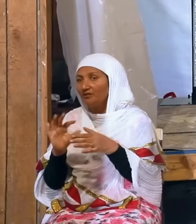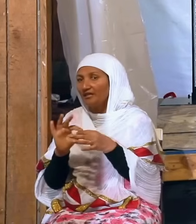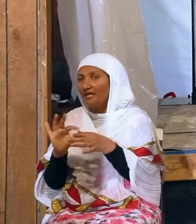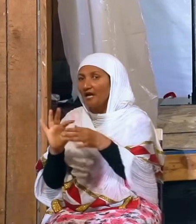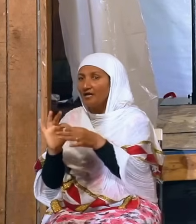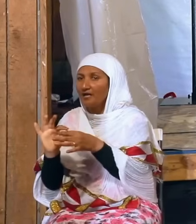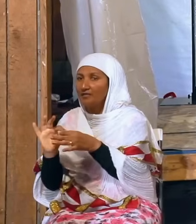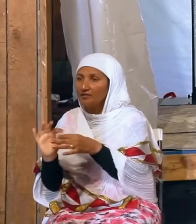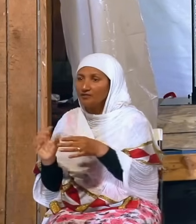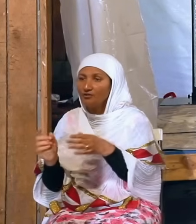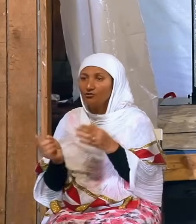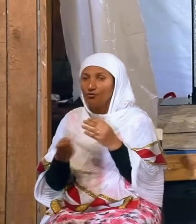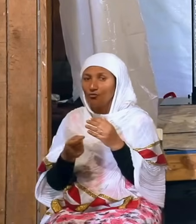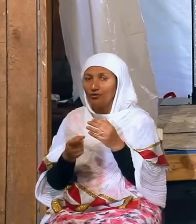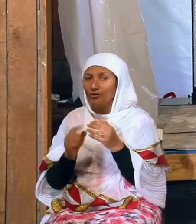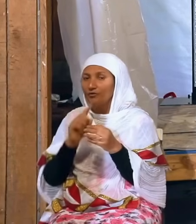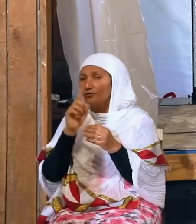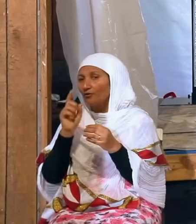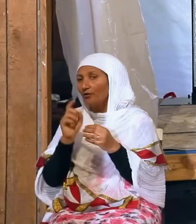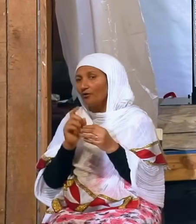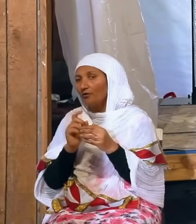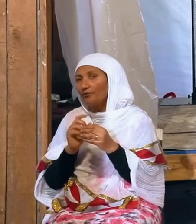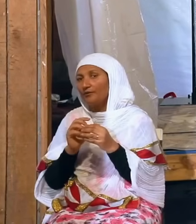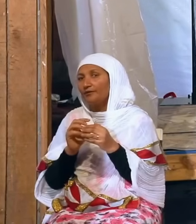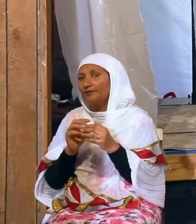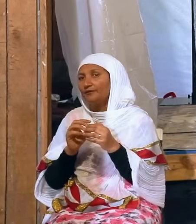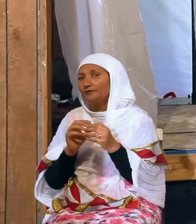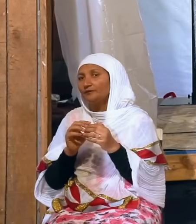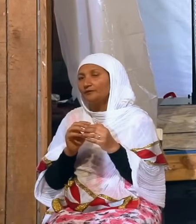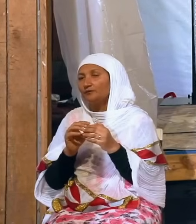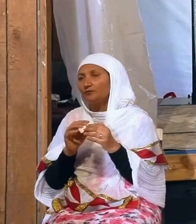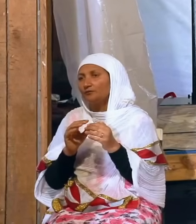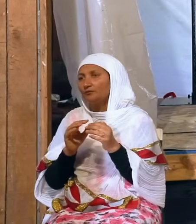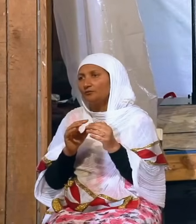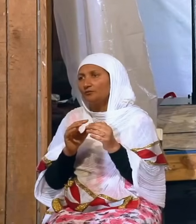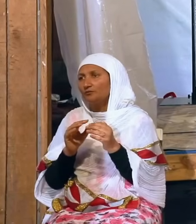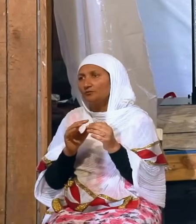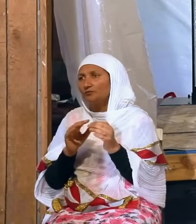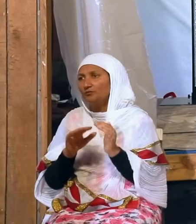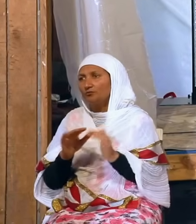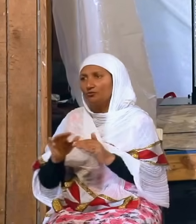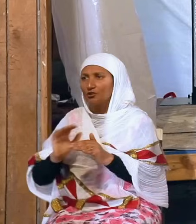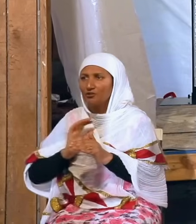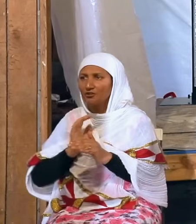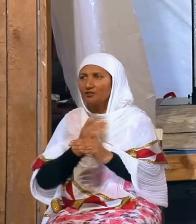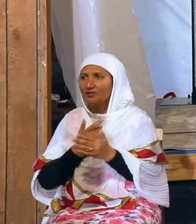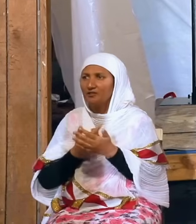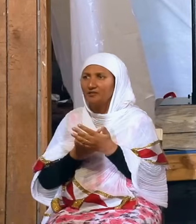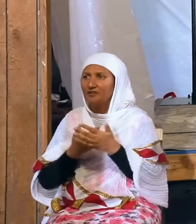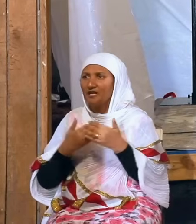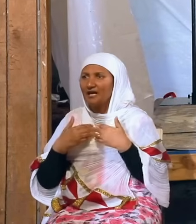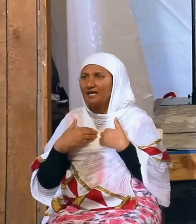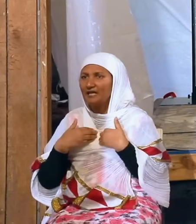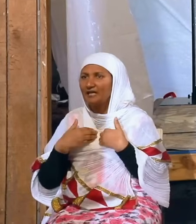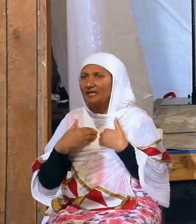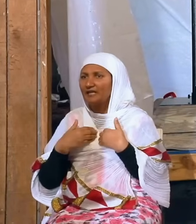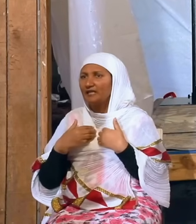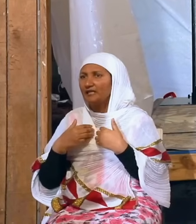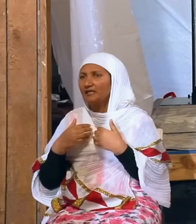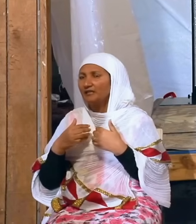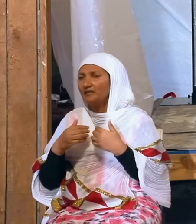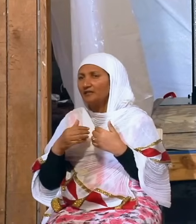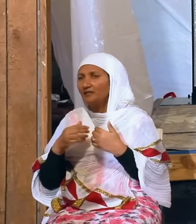እርሳቸው ጥያቄውን ይቀጥሉልናል ማለት ነው ልጆቻችን ብዙ ጊዜ እንደዚህ አይነት የተዛባ የስነ ስርዓተ